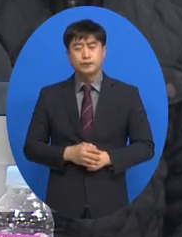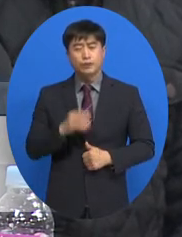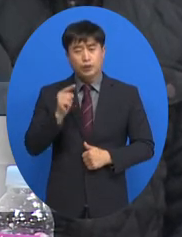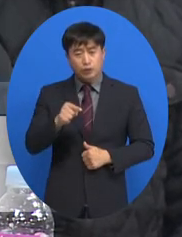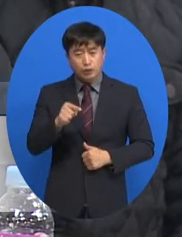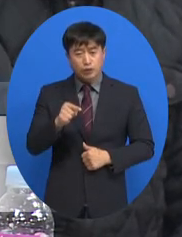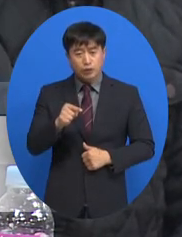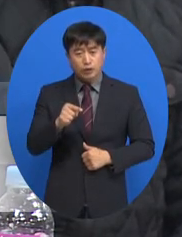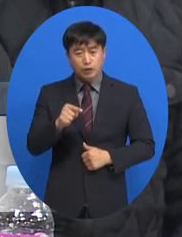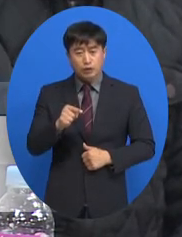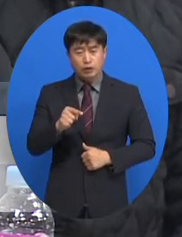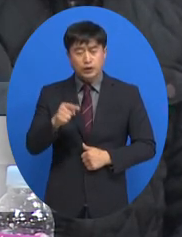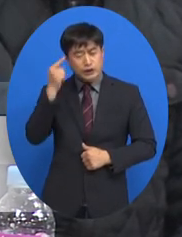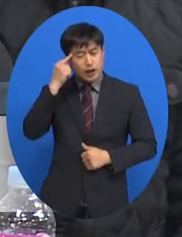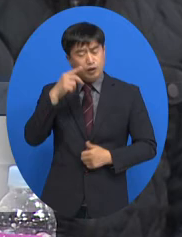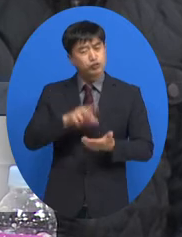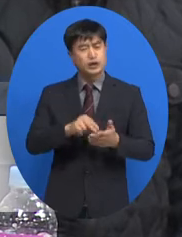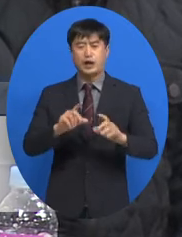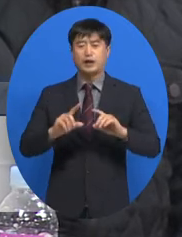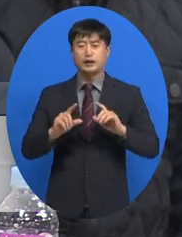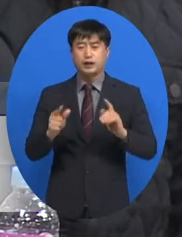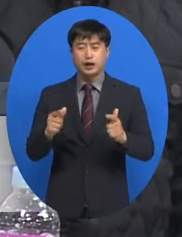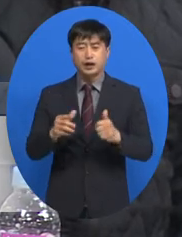이건 무슨 이념의 문제도 아닙니다.